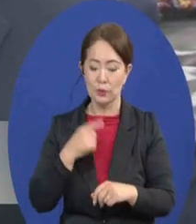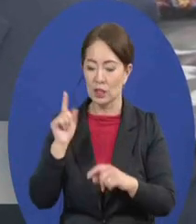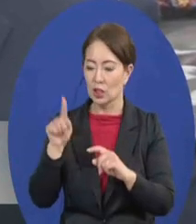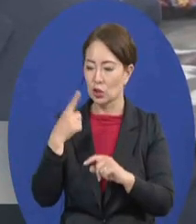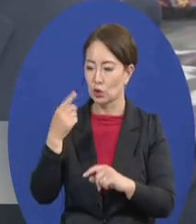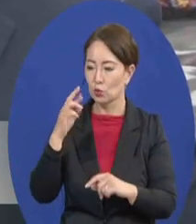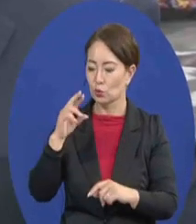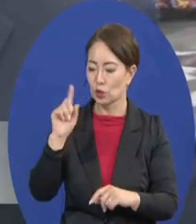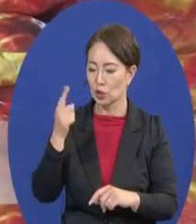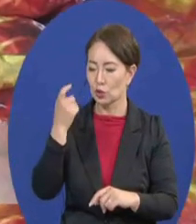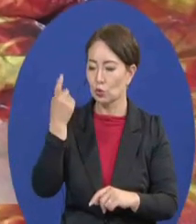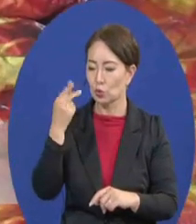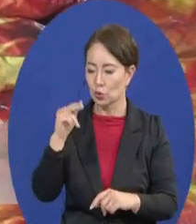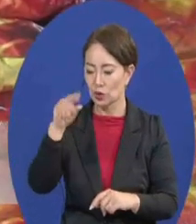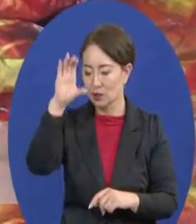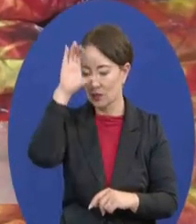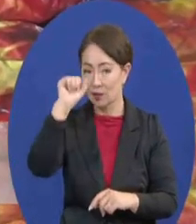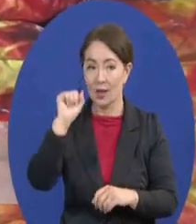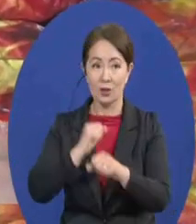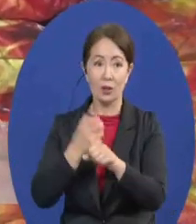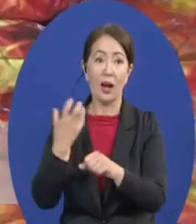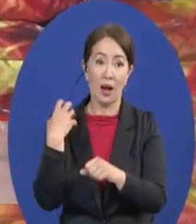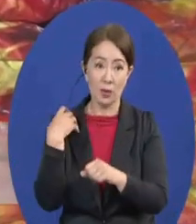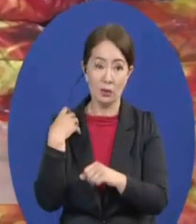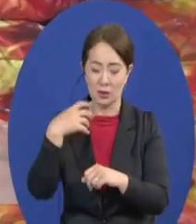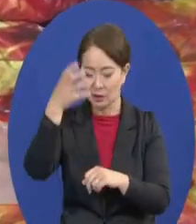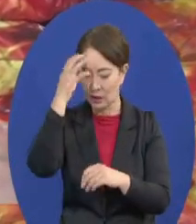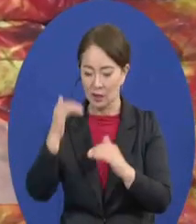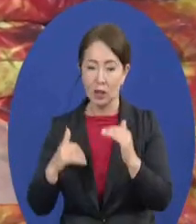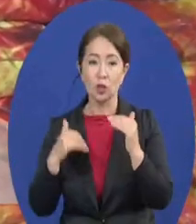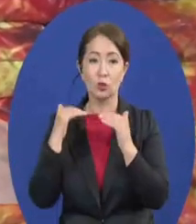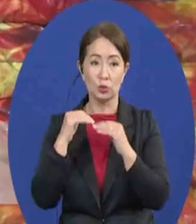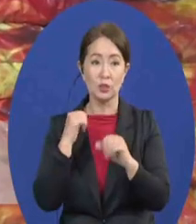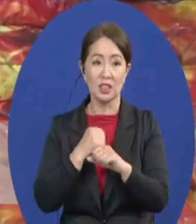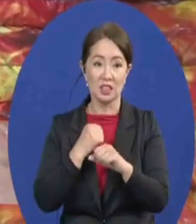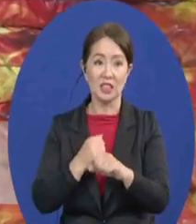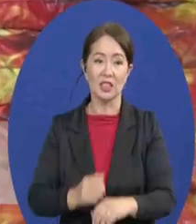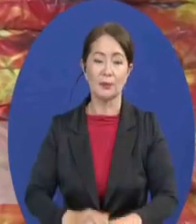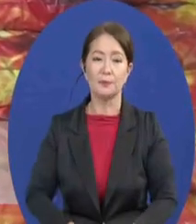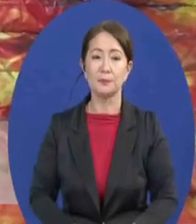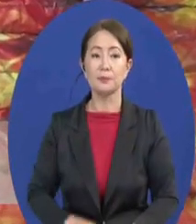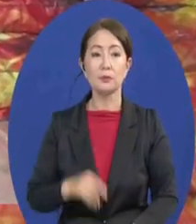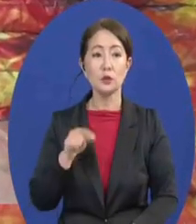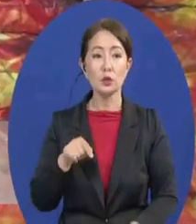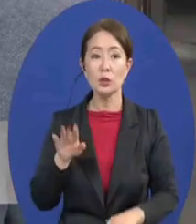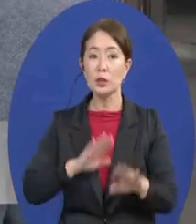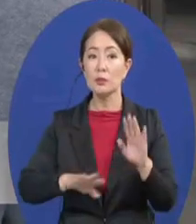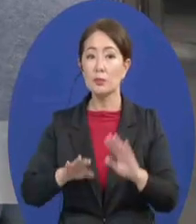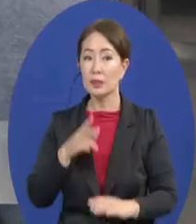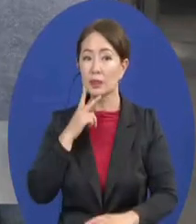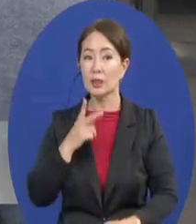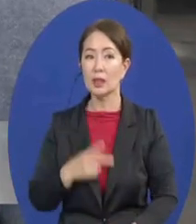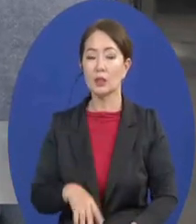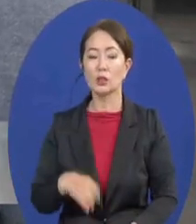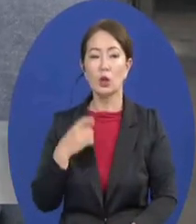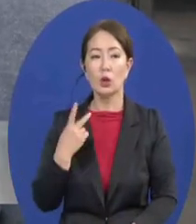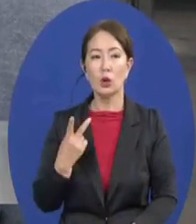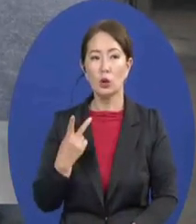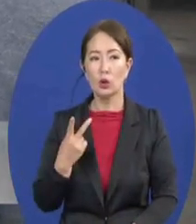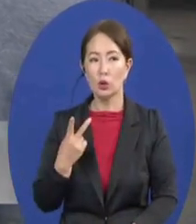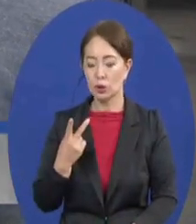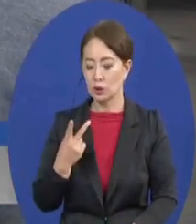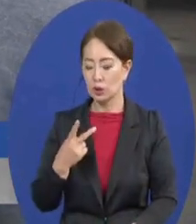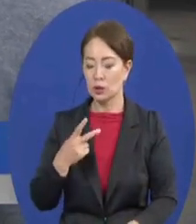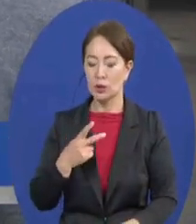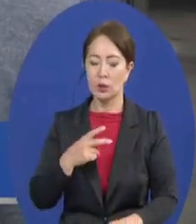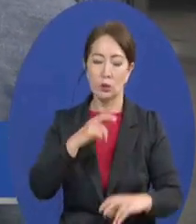эрчим хүчний одоо сайд бол бас хариуцж, засгийн газрын төвшөнд бол гаргаж одоо бас ажиллаж байгаа. Өнөөдрийн байдлаар хоёр